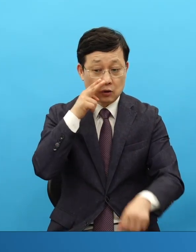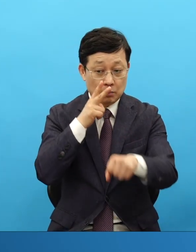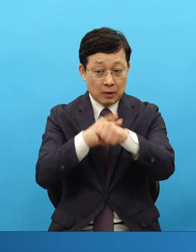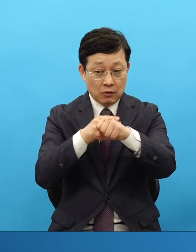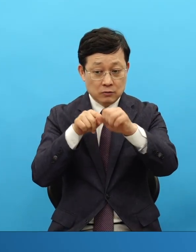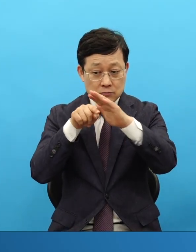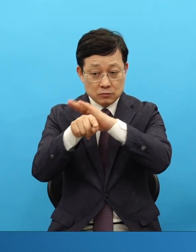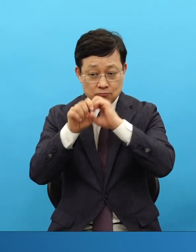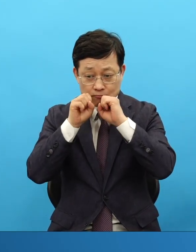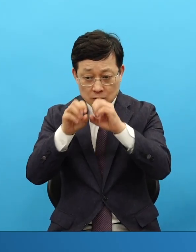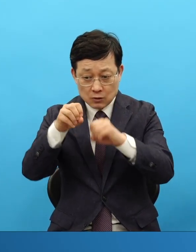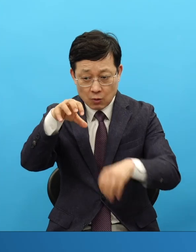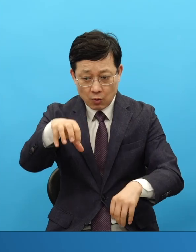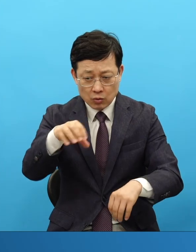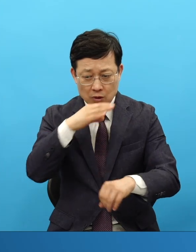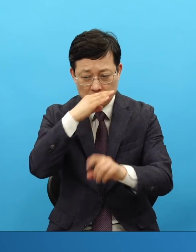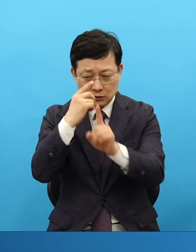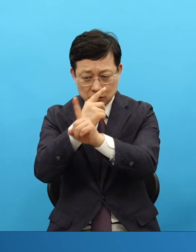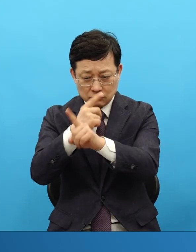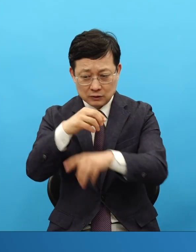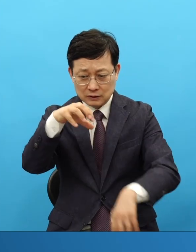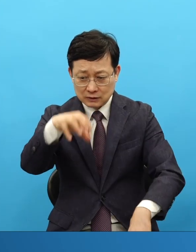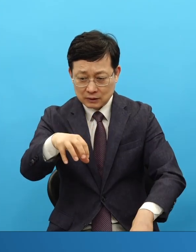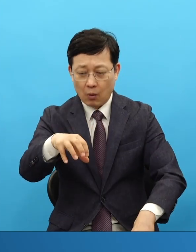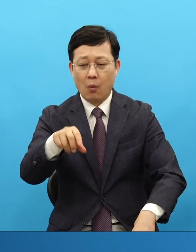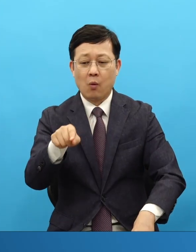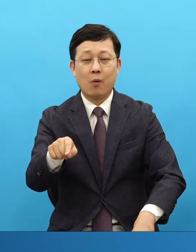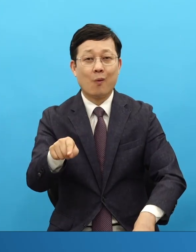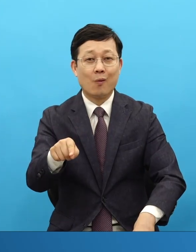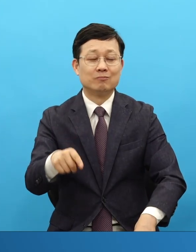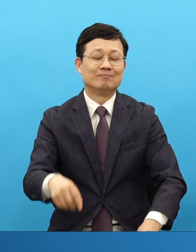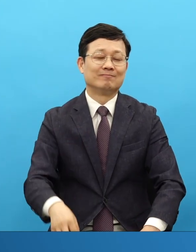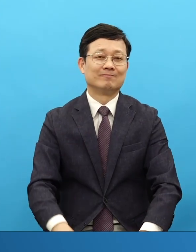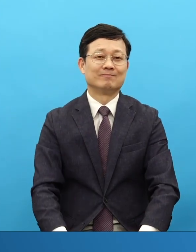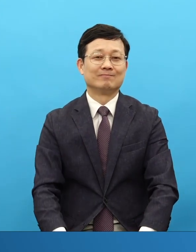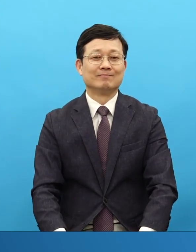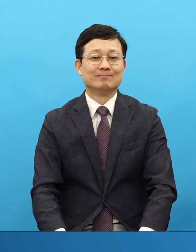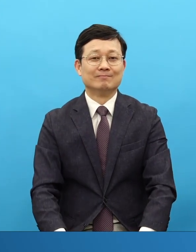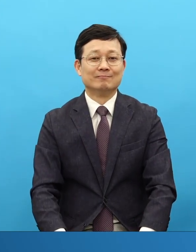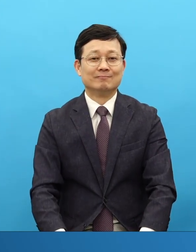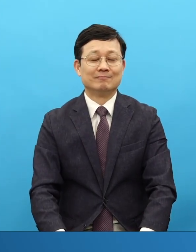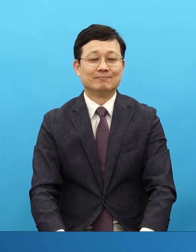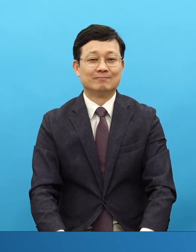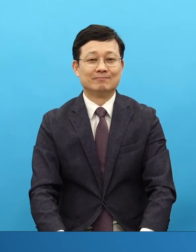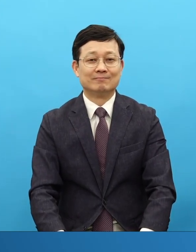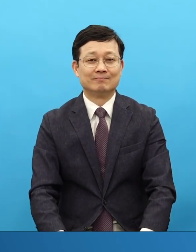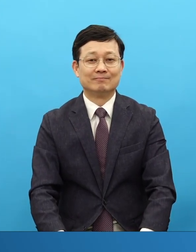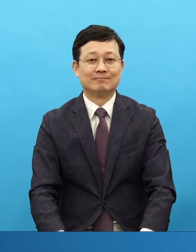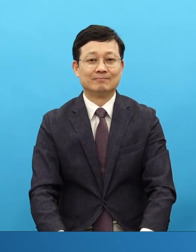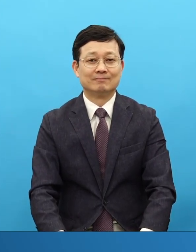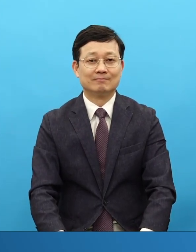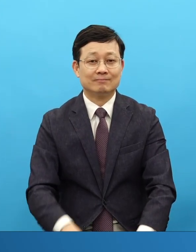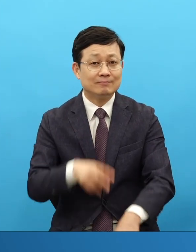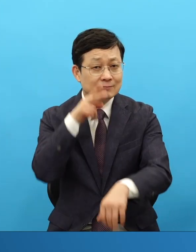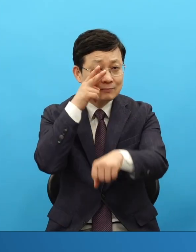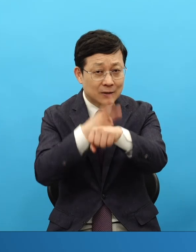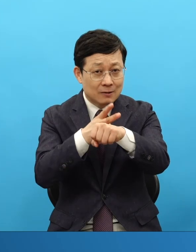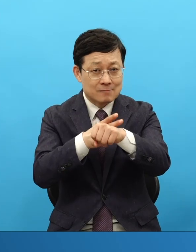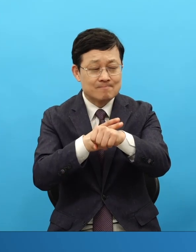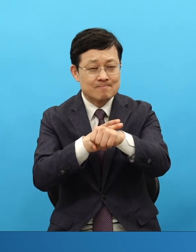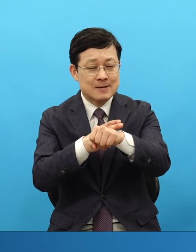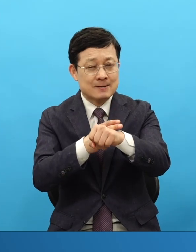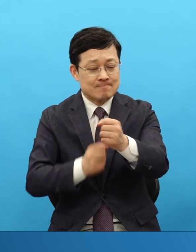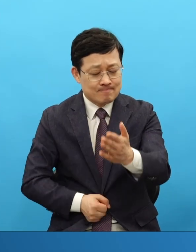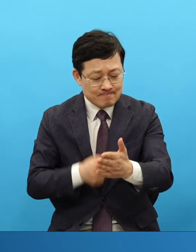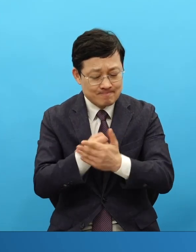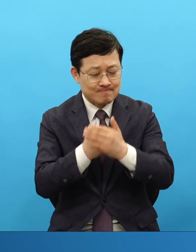현장이 치유의 뜰이었습니다. 세 가지 나오죠. Very important evangelism field Paul went to was the courtyard of healing. 그리고 바울이 마음 먹고 찾아간